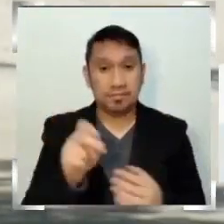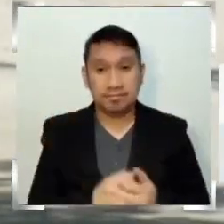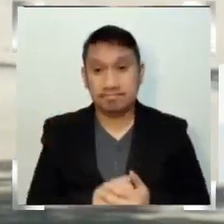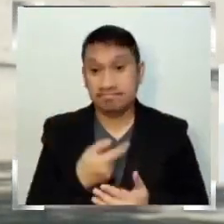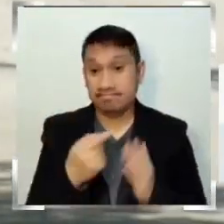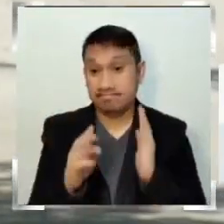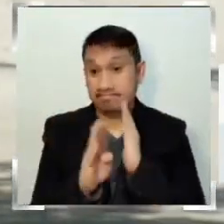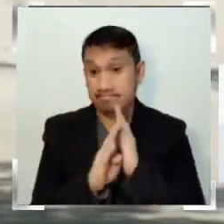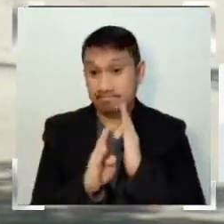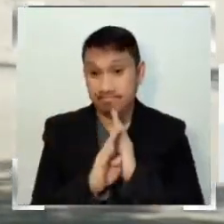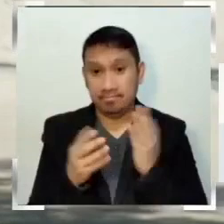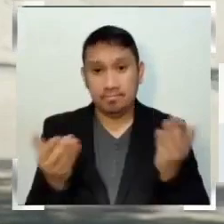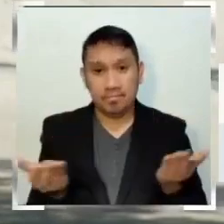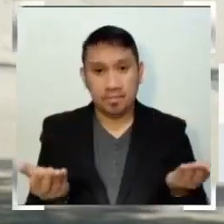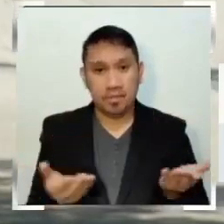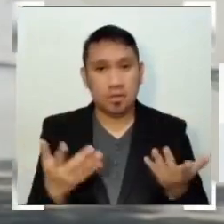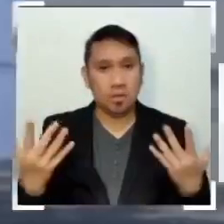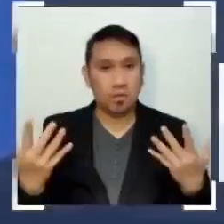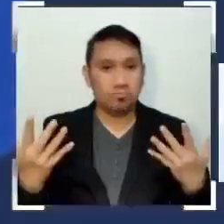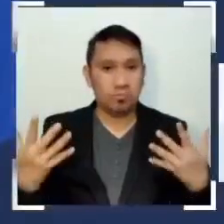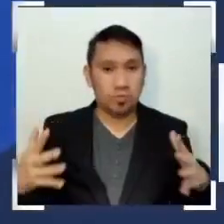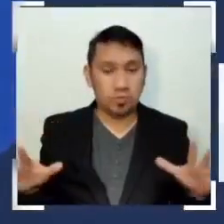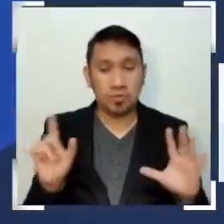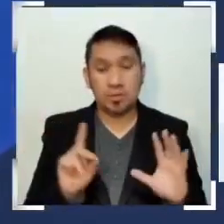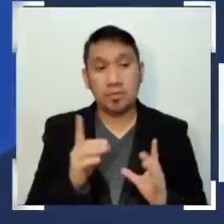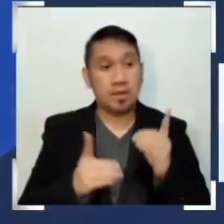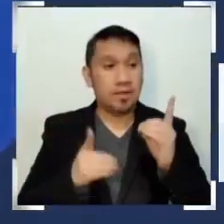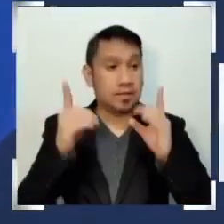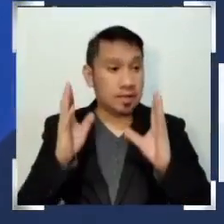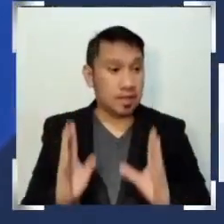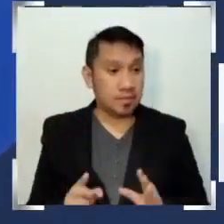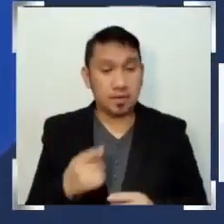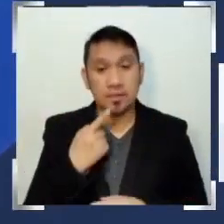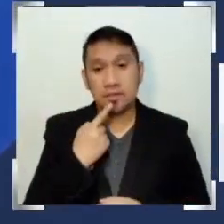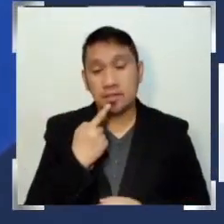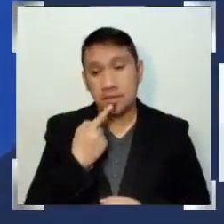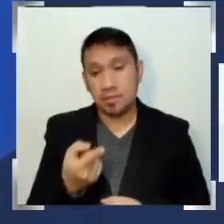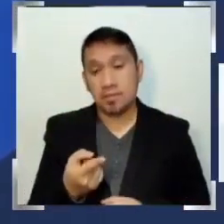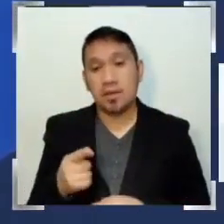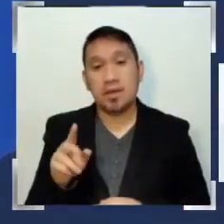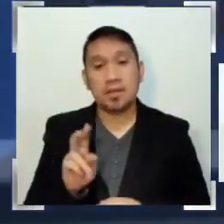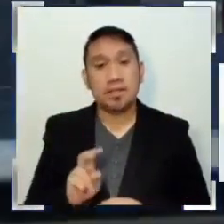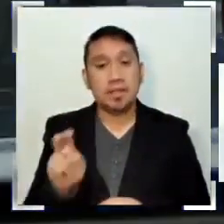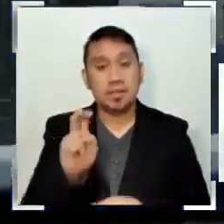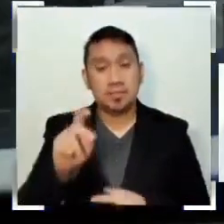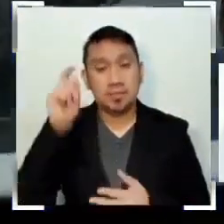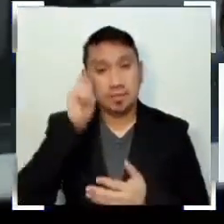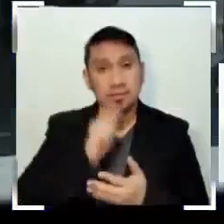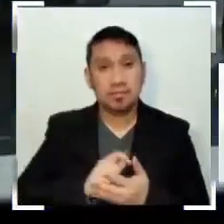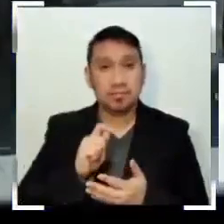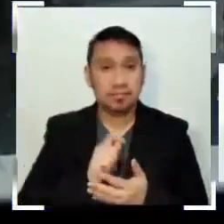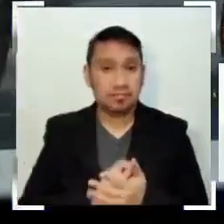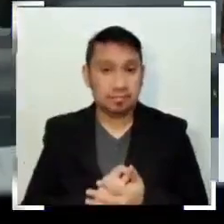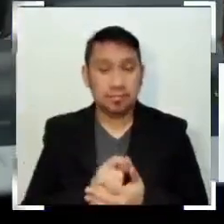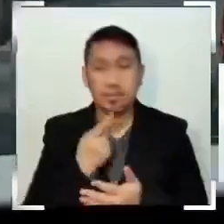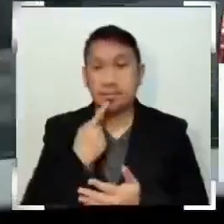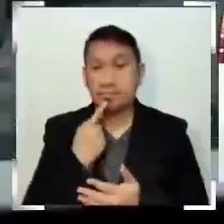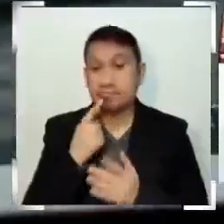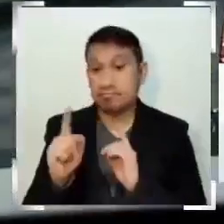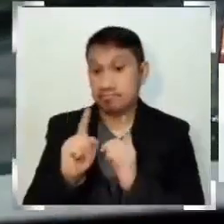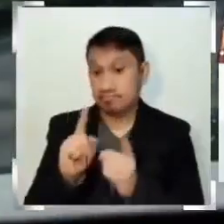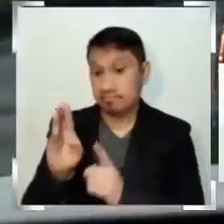sa bansa nawawala na rin kasi ng mga driver ayon kay Transportation Secretary Jaime Bautista. Kausap ni Bautista ang mga